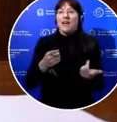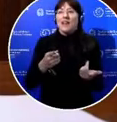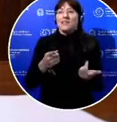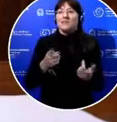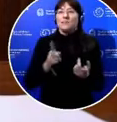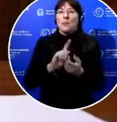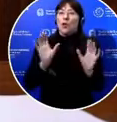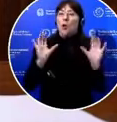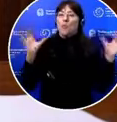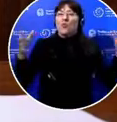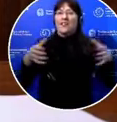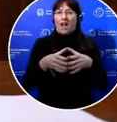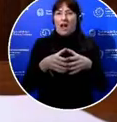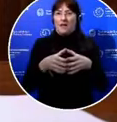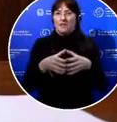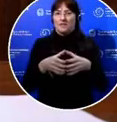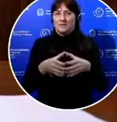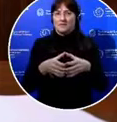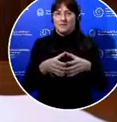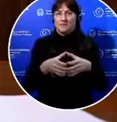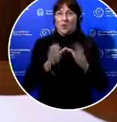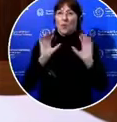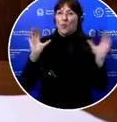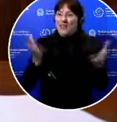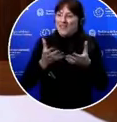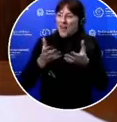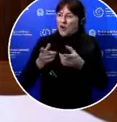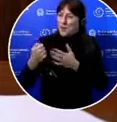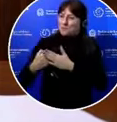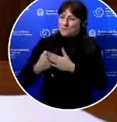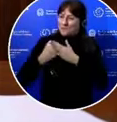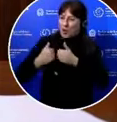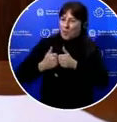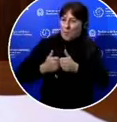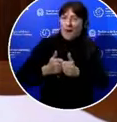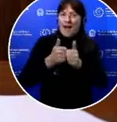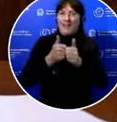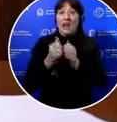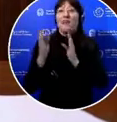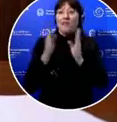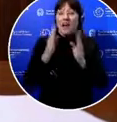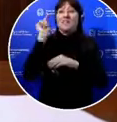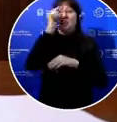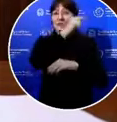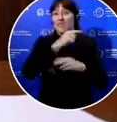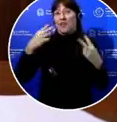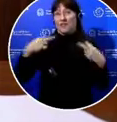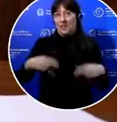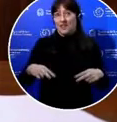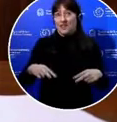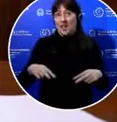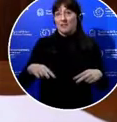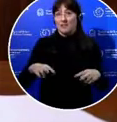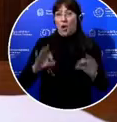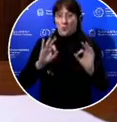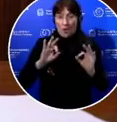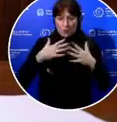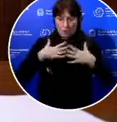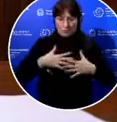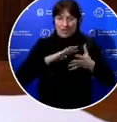di comunità. Una comunità che ti accompagna nella fase probabilmente più difficile della vita, quella in cui ci si